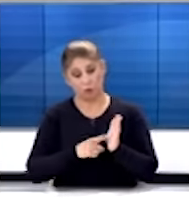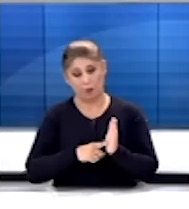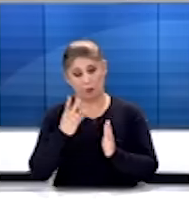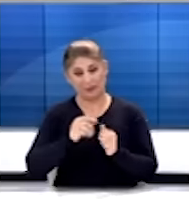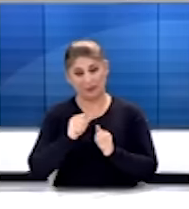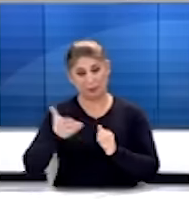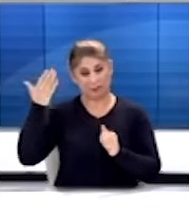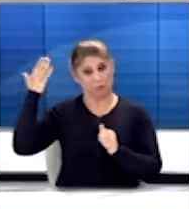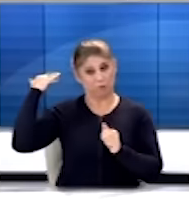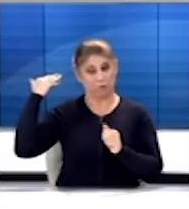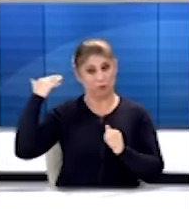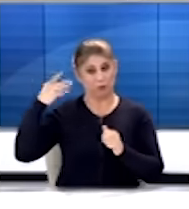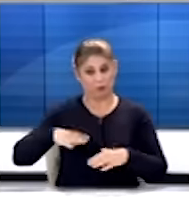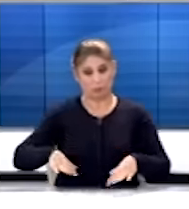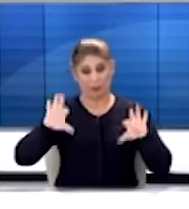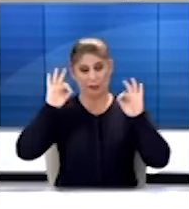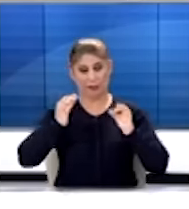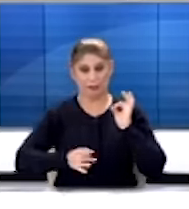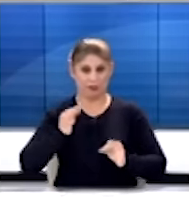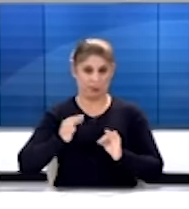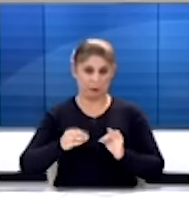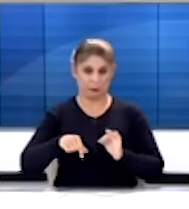ένα τρίμηνο από τότε που είχε πρωτοσυζητηθεί.